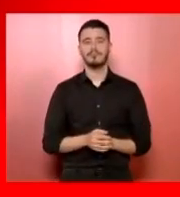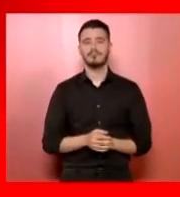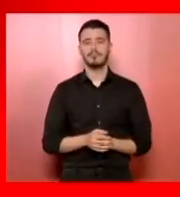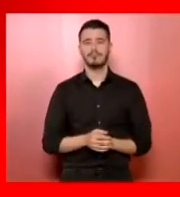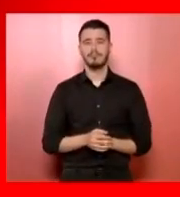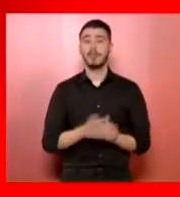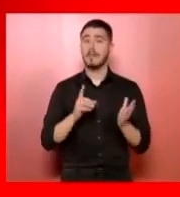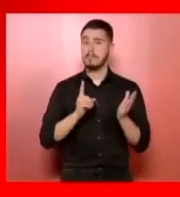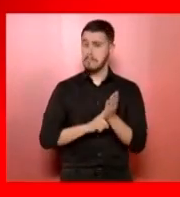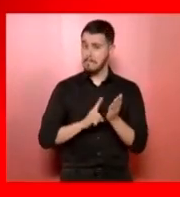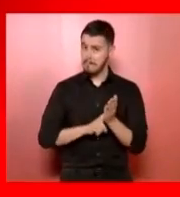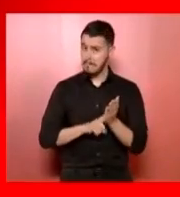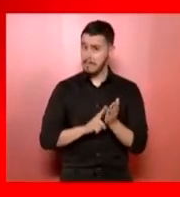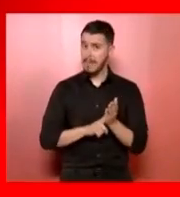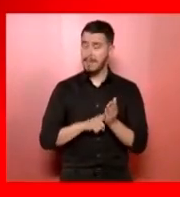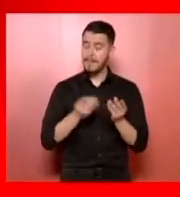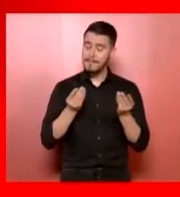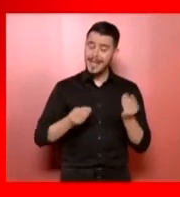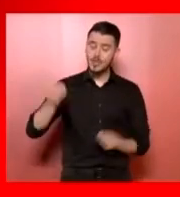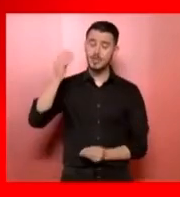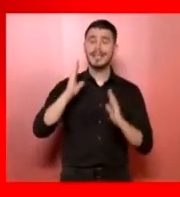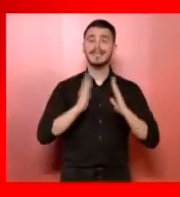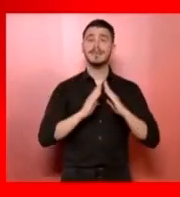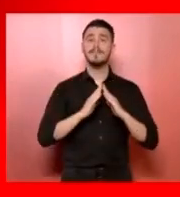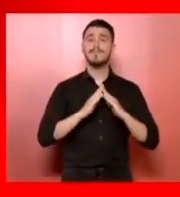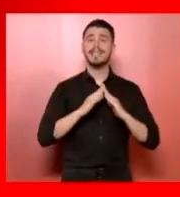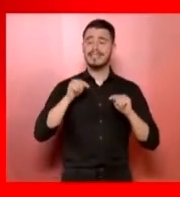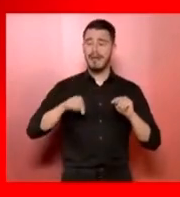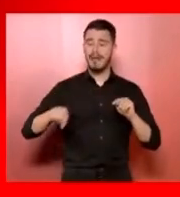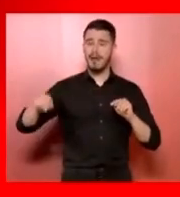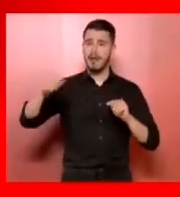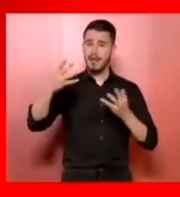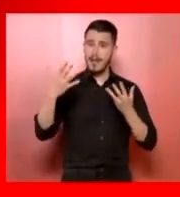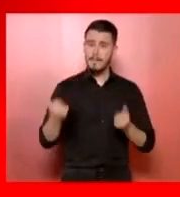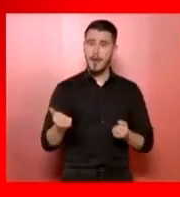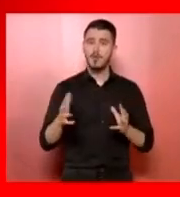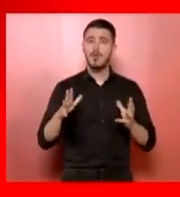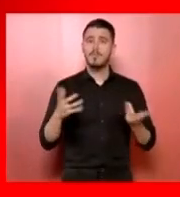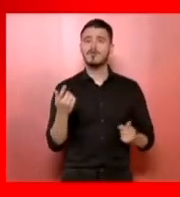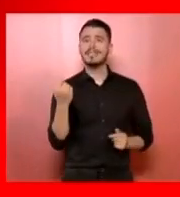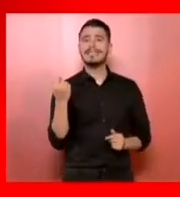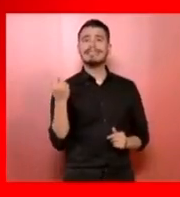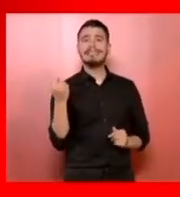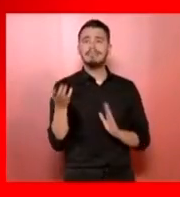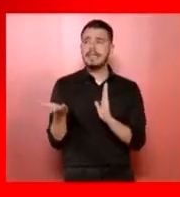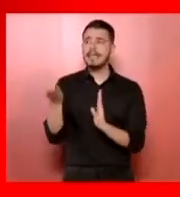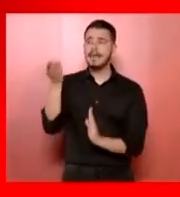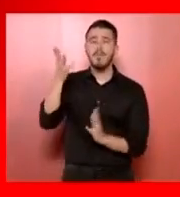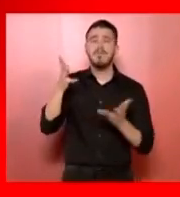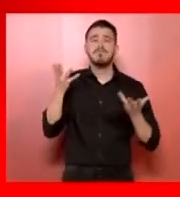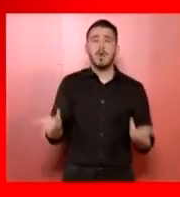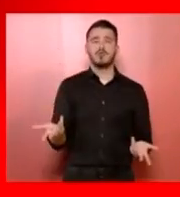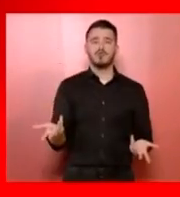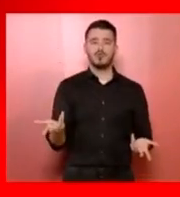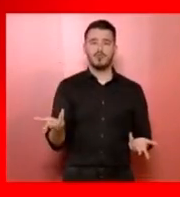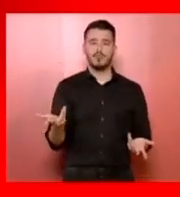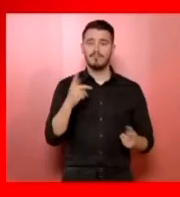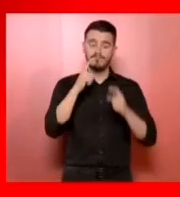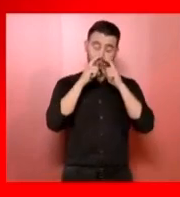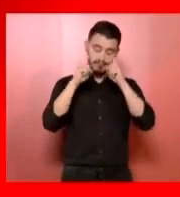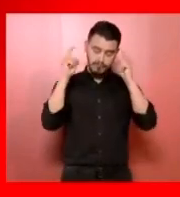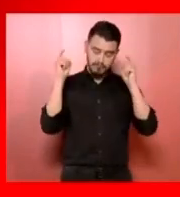που υπάρχουν, πώς είναι δυνατόν να μην αυξήσεις τη τιμή των σπιτιών? Γι' αυτό χρειάζεται